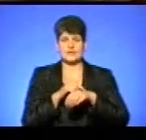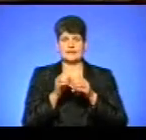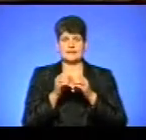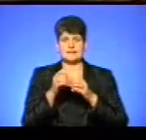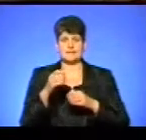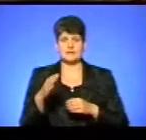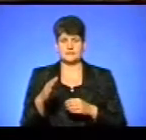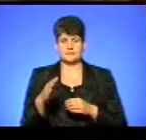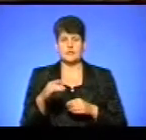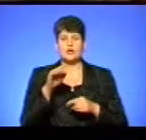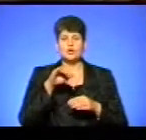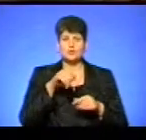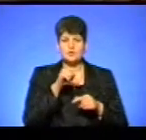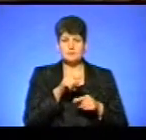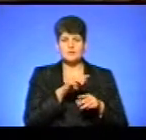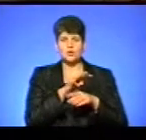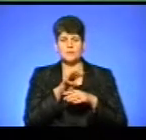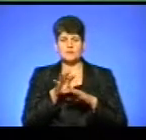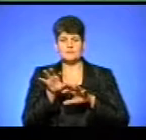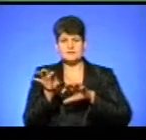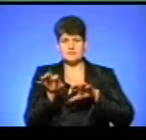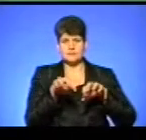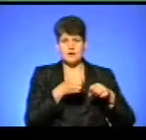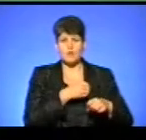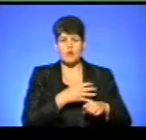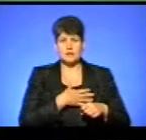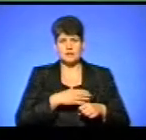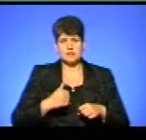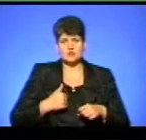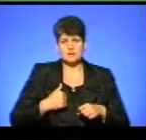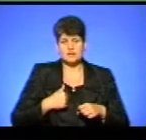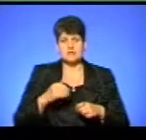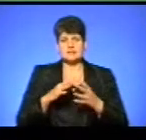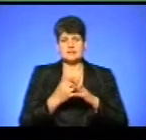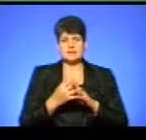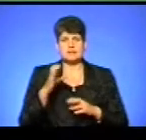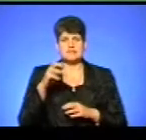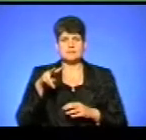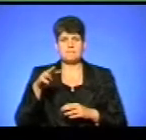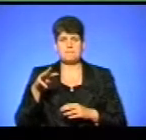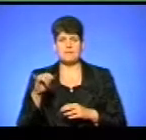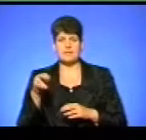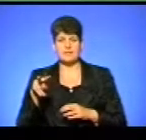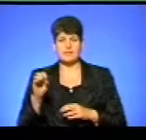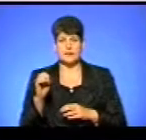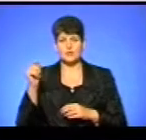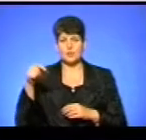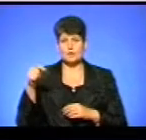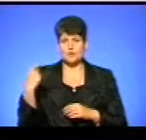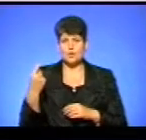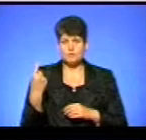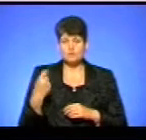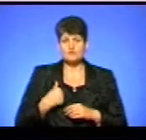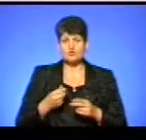хвилин. Тоді під обстрілом вивозив поранених солдатів в районі селища Фрузне та села Сміле Луганської області. У